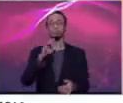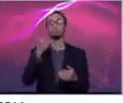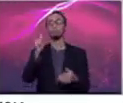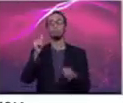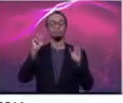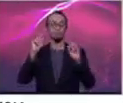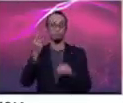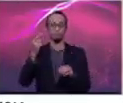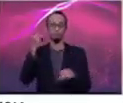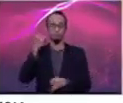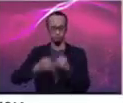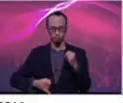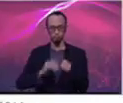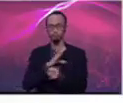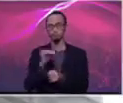berfungsi